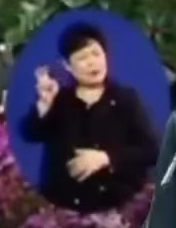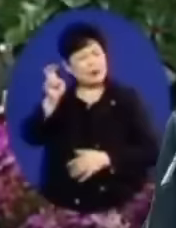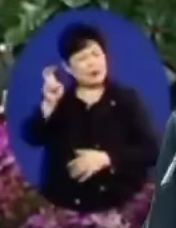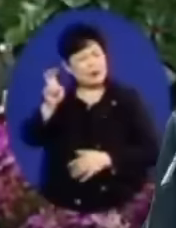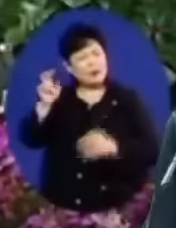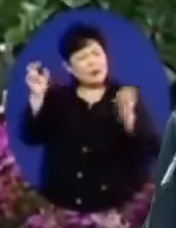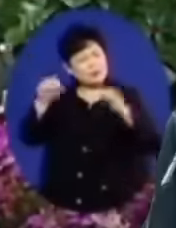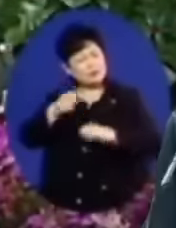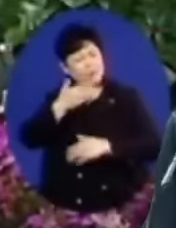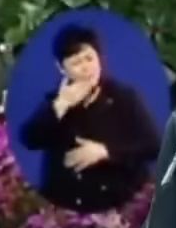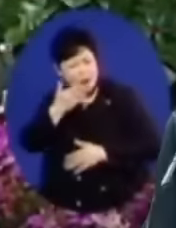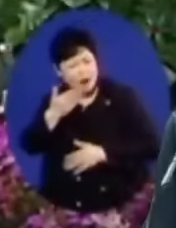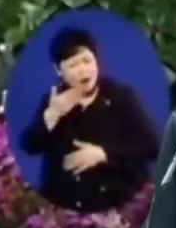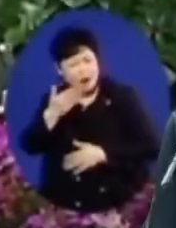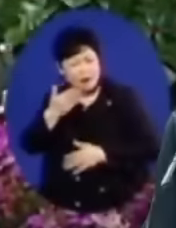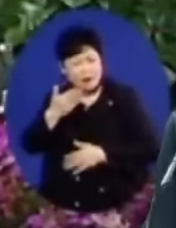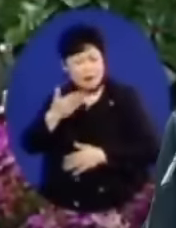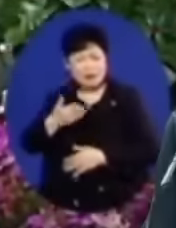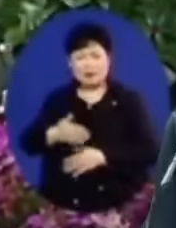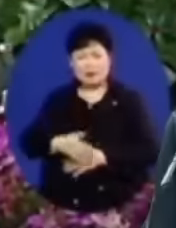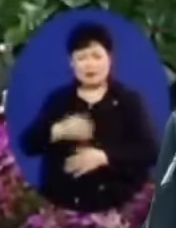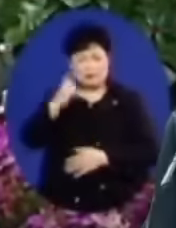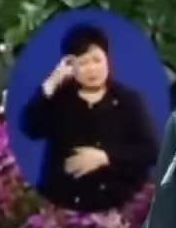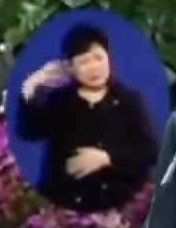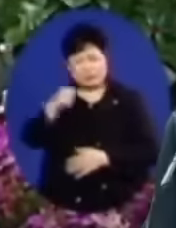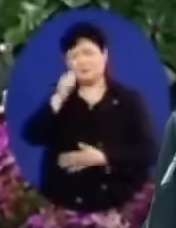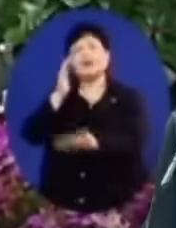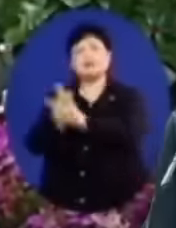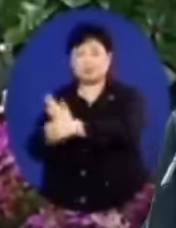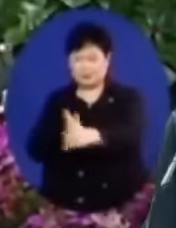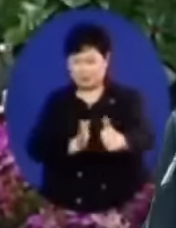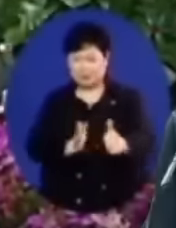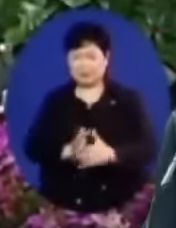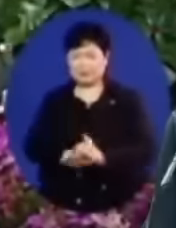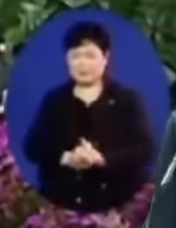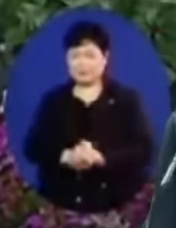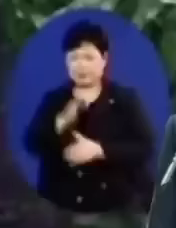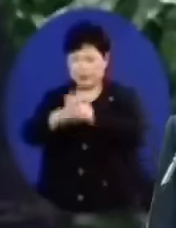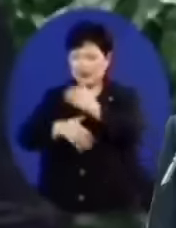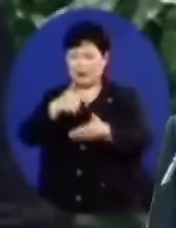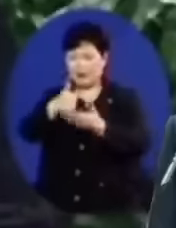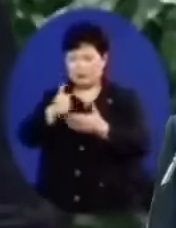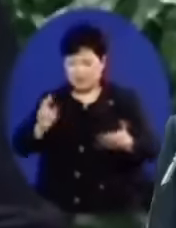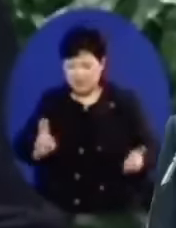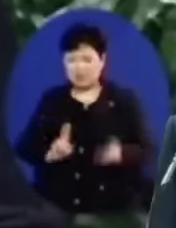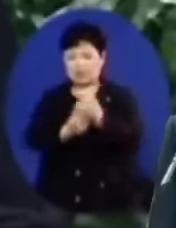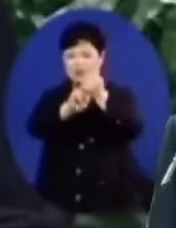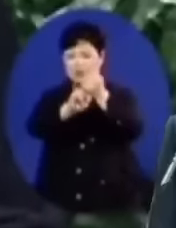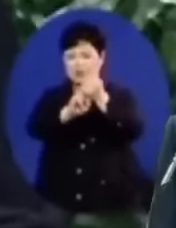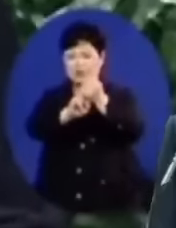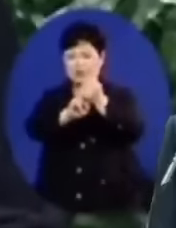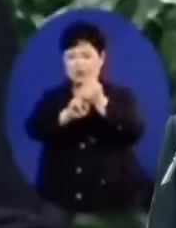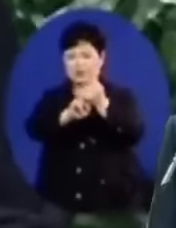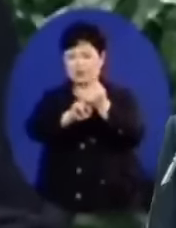응답이 오겠는가 그렇게 생각하면 안 됩니다. 하나님은 기적을 행하시는 하나님인